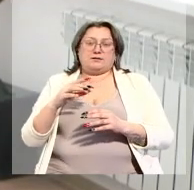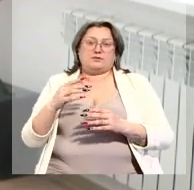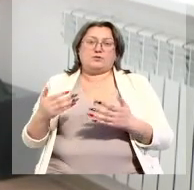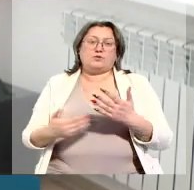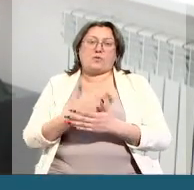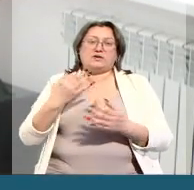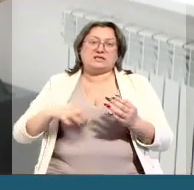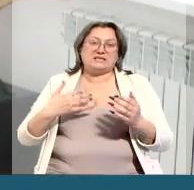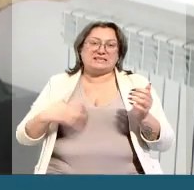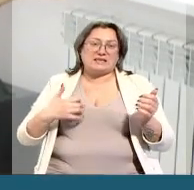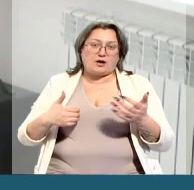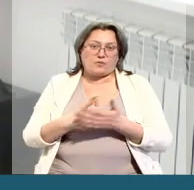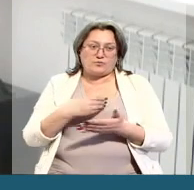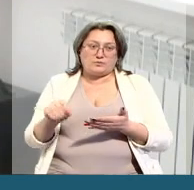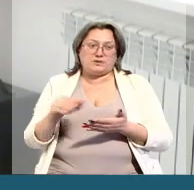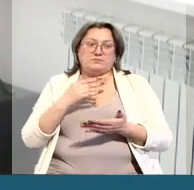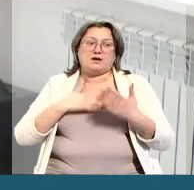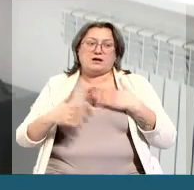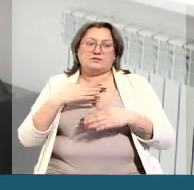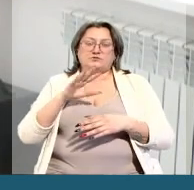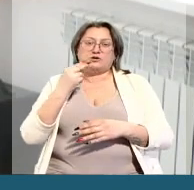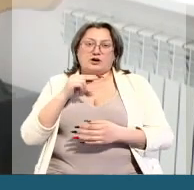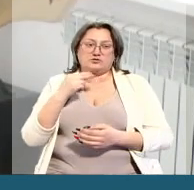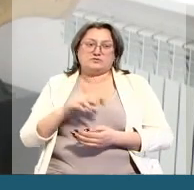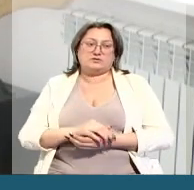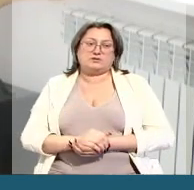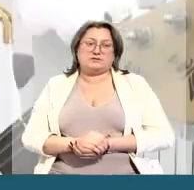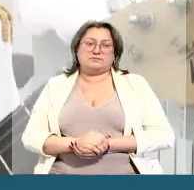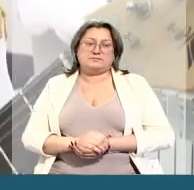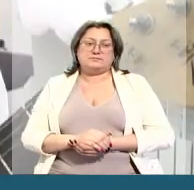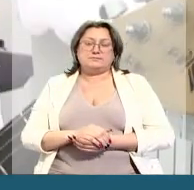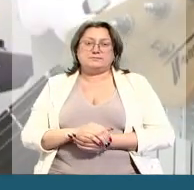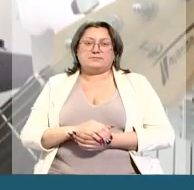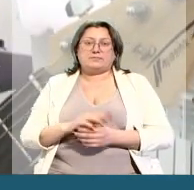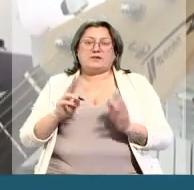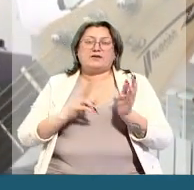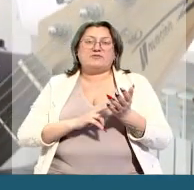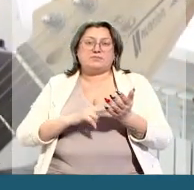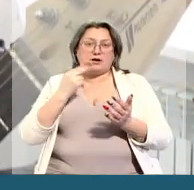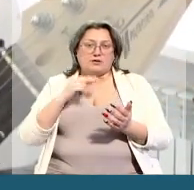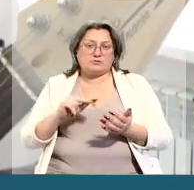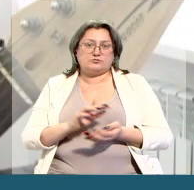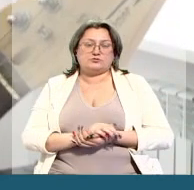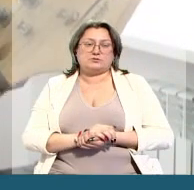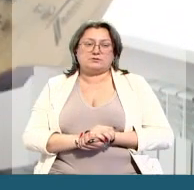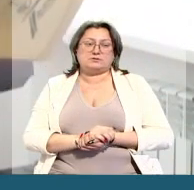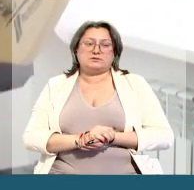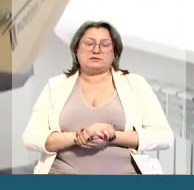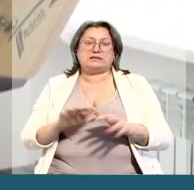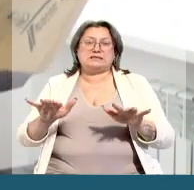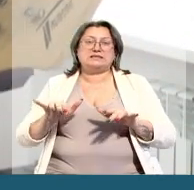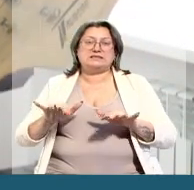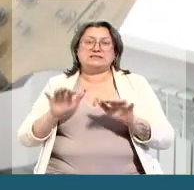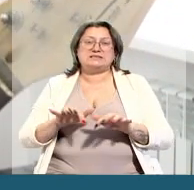Өте қуаныштымыз. Бәрі жаңа әрі сапалы. Баршаға белгілі брендтерден. Соңғы үлгідегі синтезатор, электрогитара,